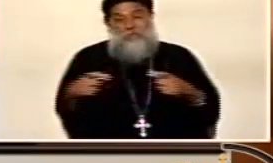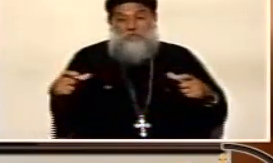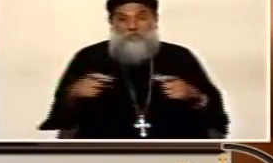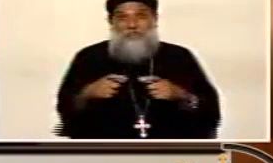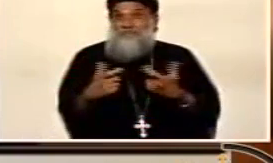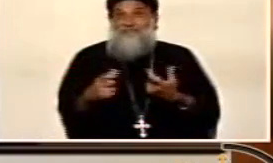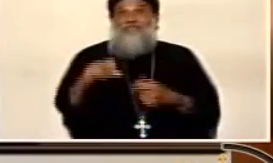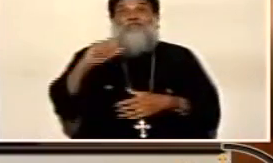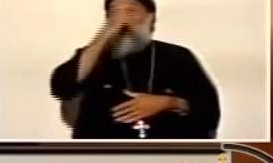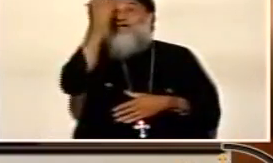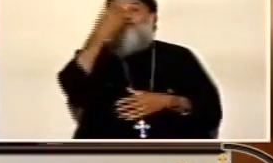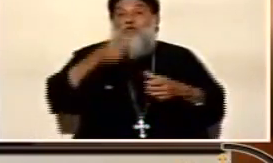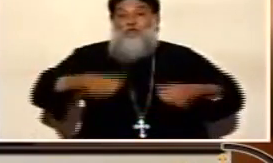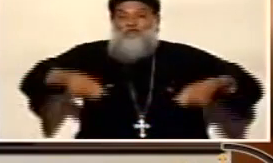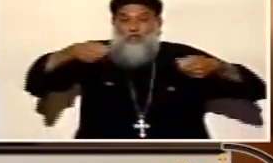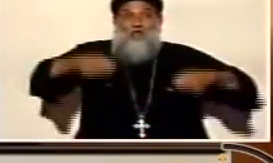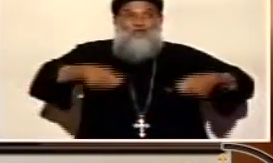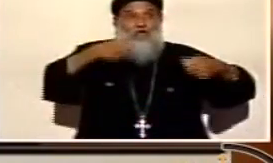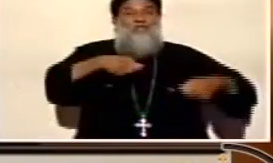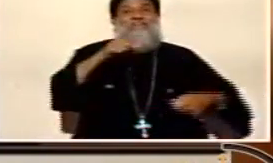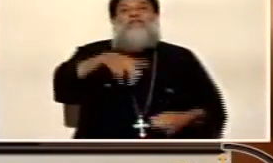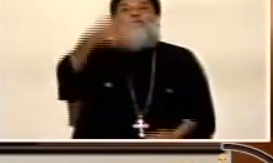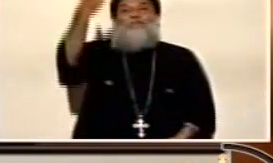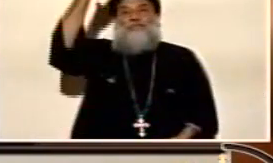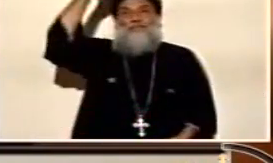جم منين ال12؟ هي دي البركة.